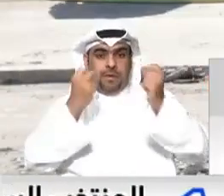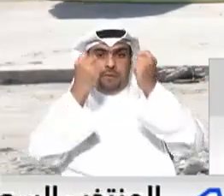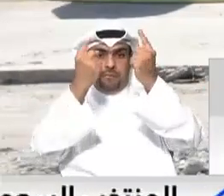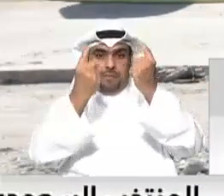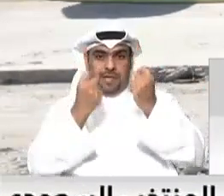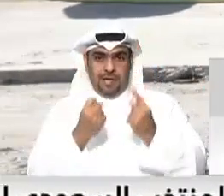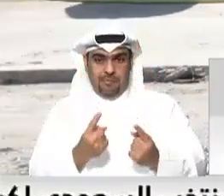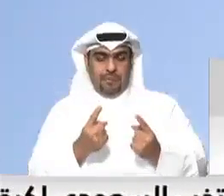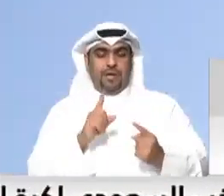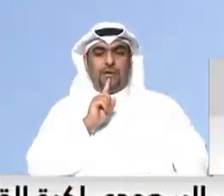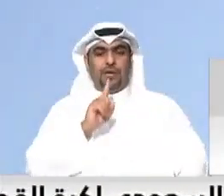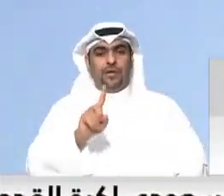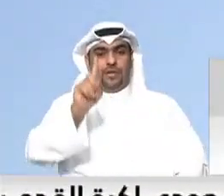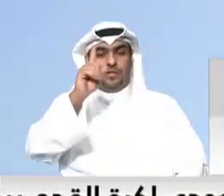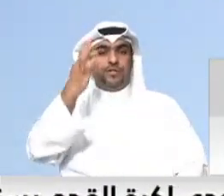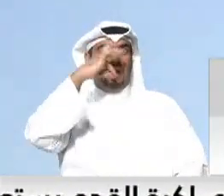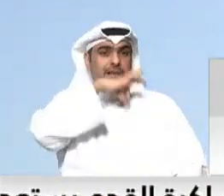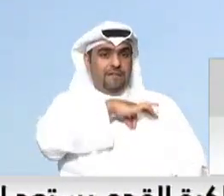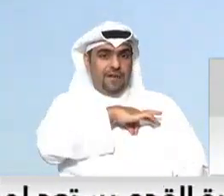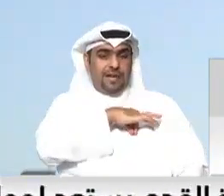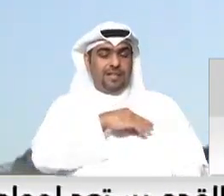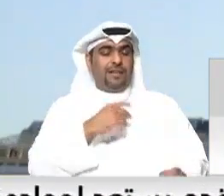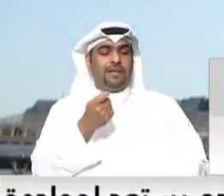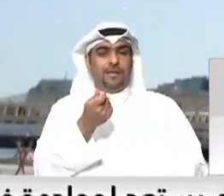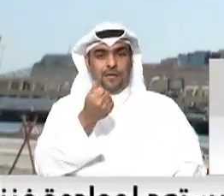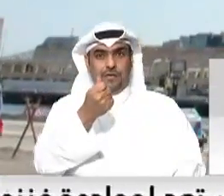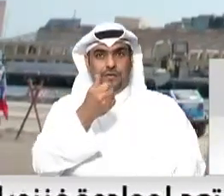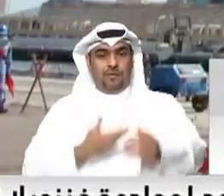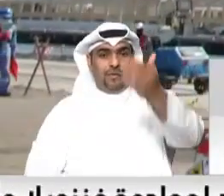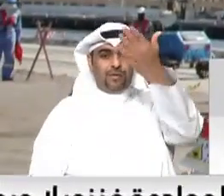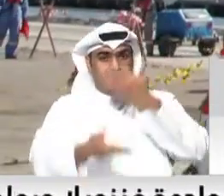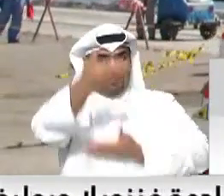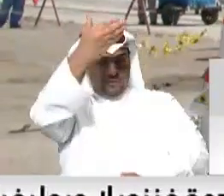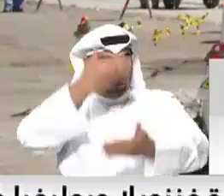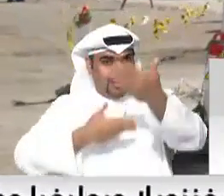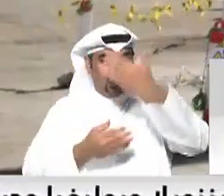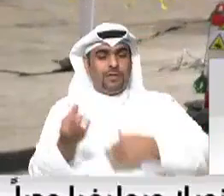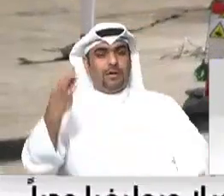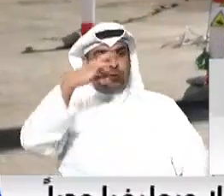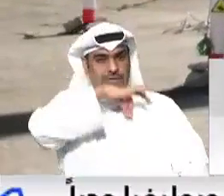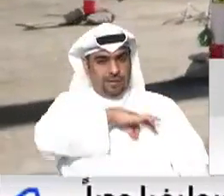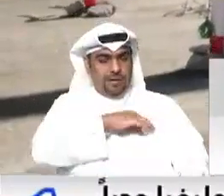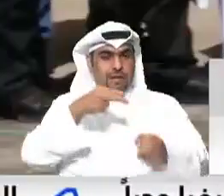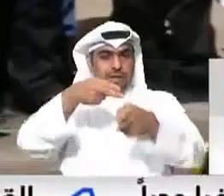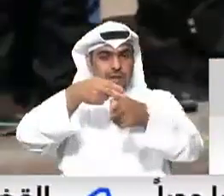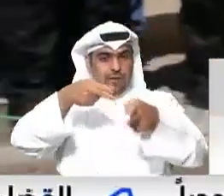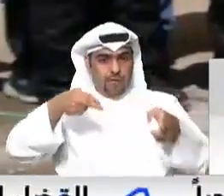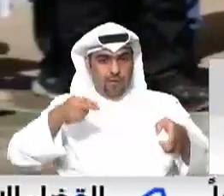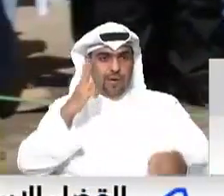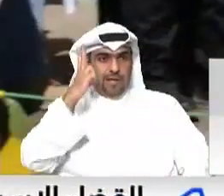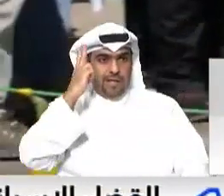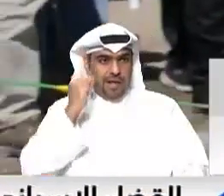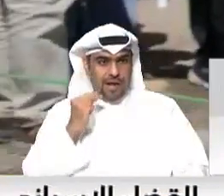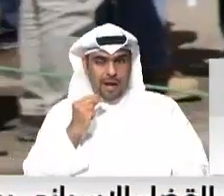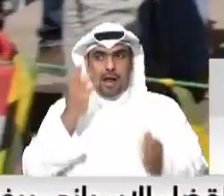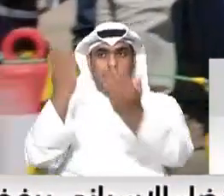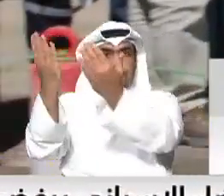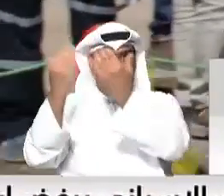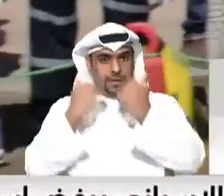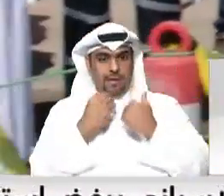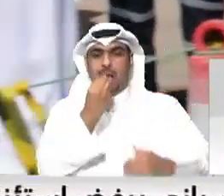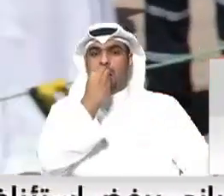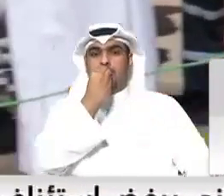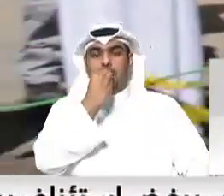تبادل البضائع التجاريه وذلك تمشيا مع توجيهات وقرارات مجلس الوزراء الموقر برفع كفاءه تدفق السلع الغذائيه